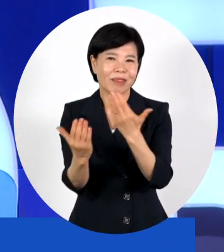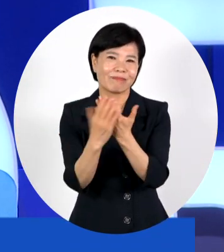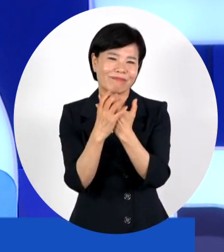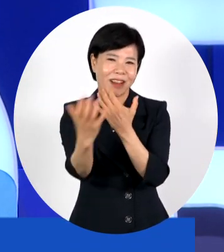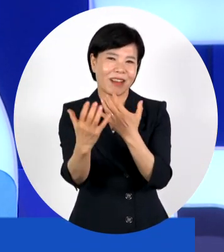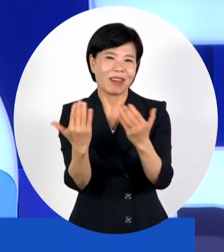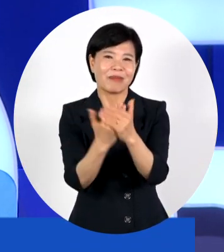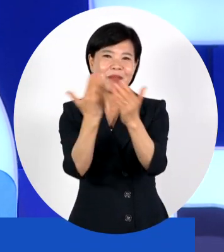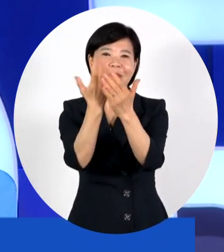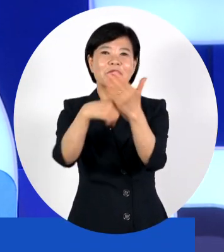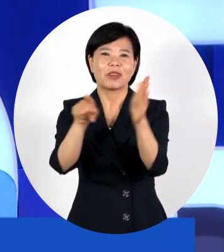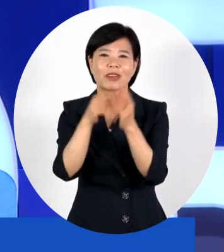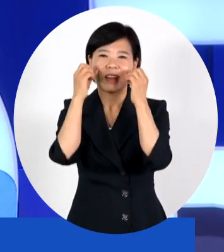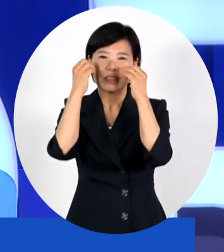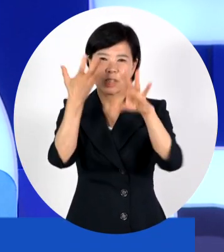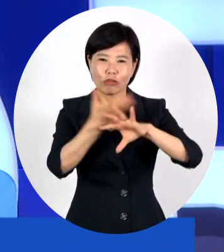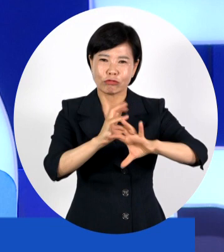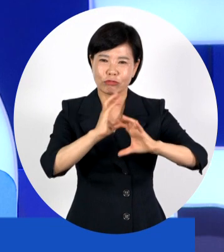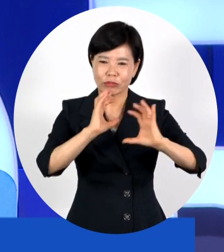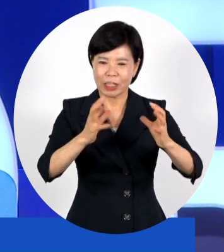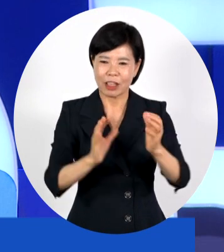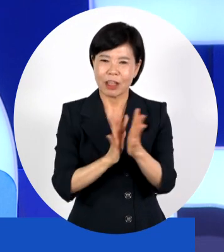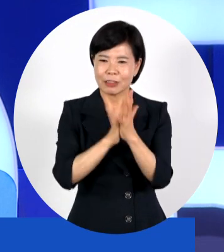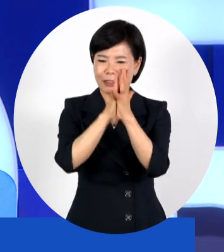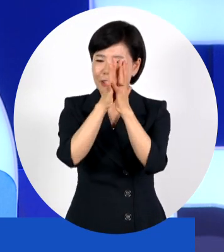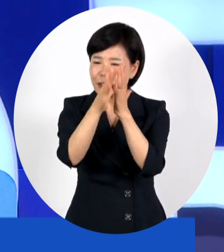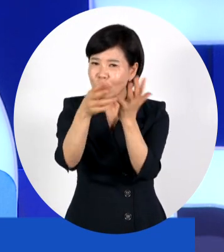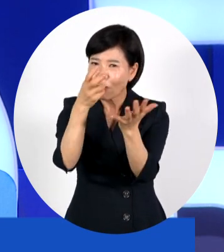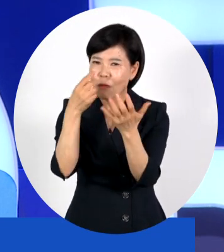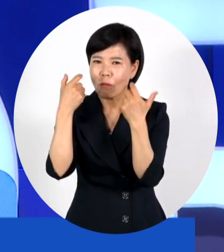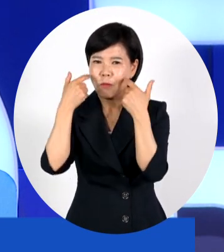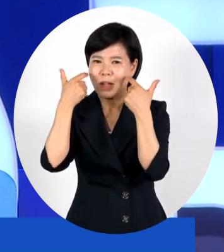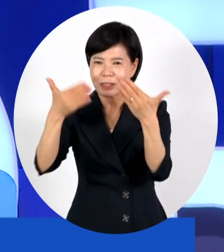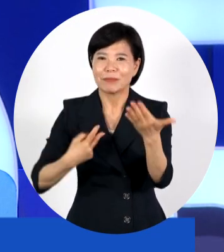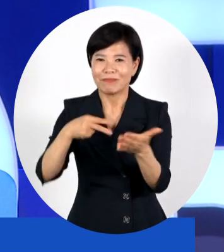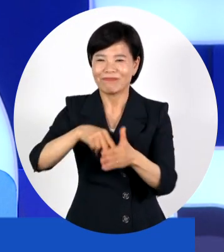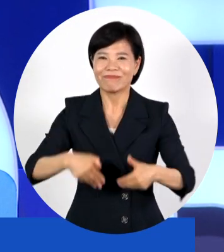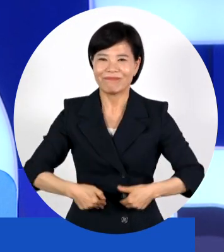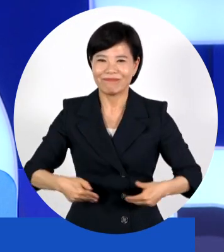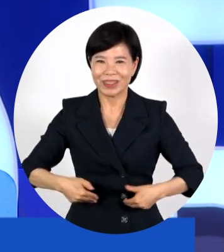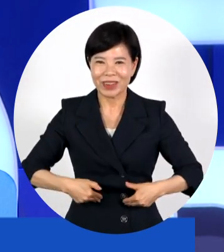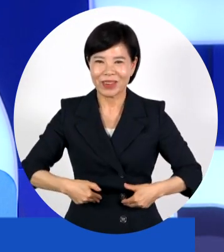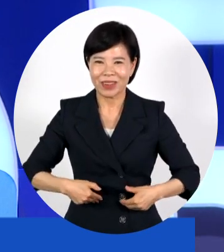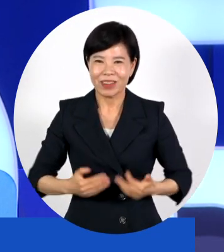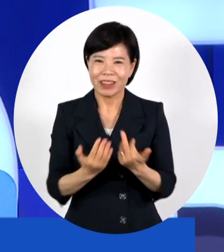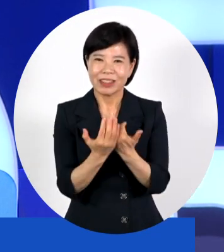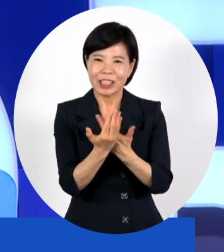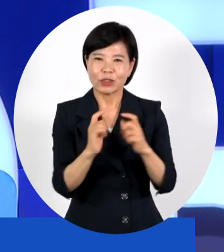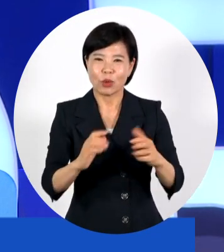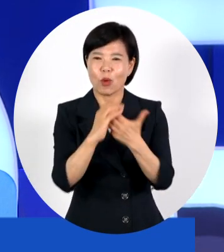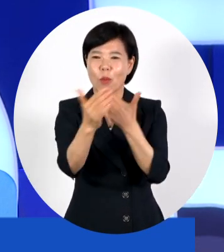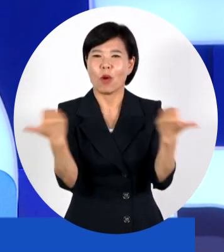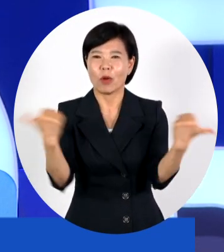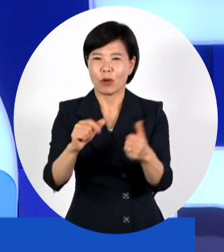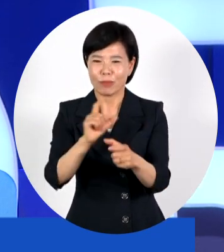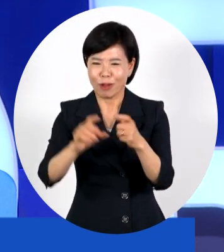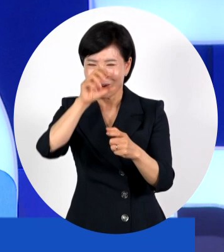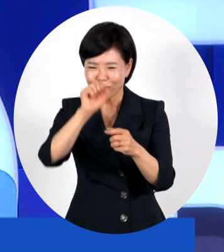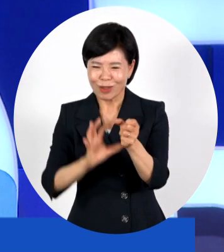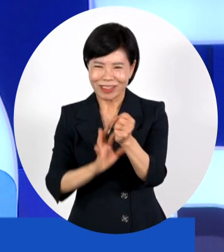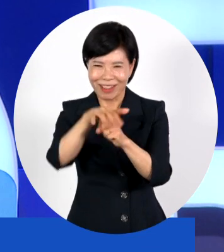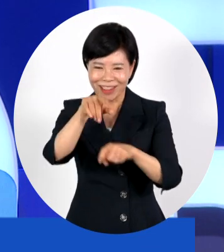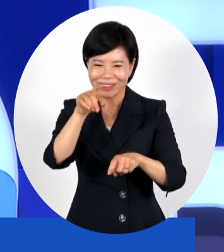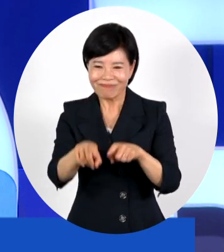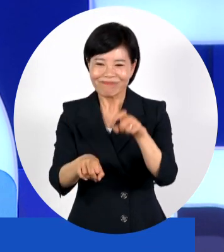번영을 위한 새로운 국제 질서를 확립해 나가야 합니다. 이번 제주 포럼이 더 나은 세상을